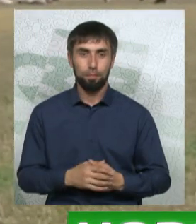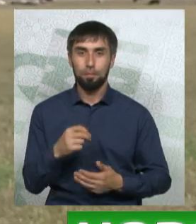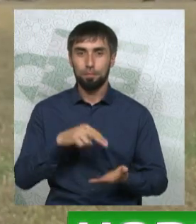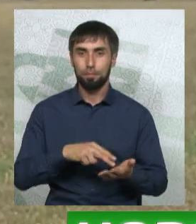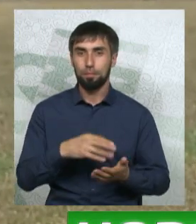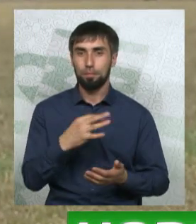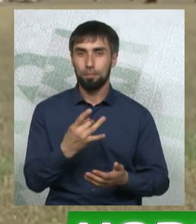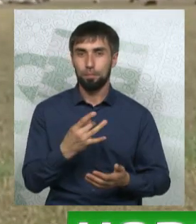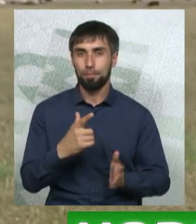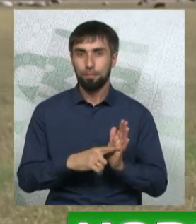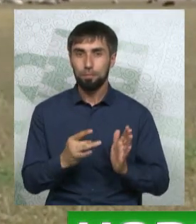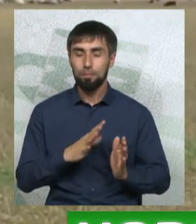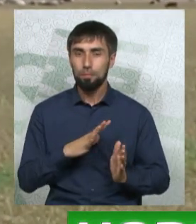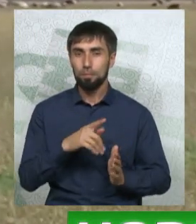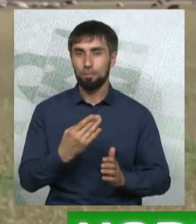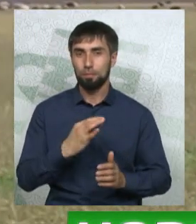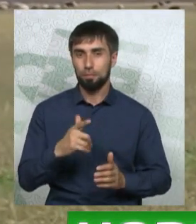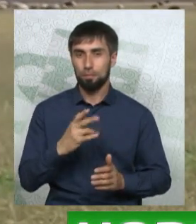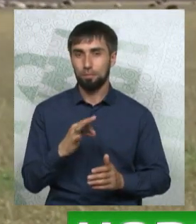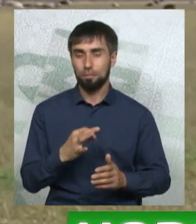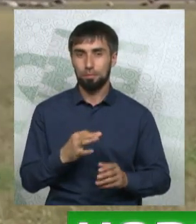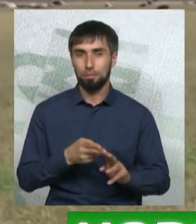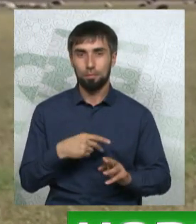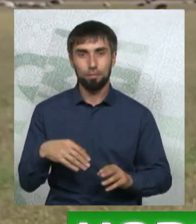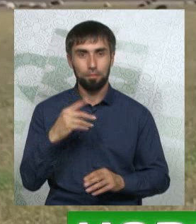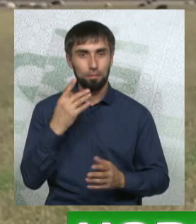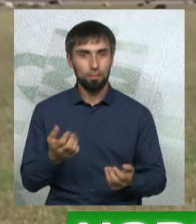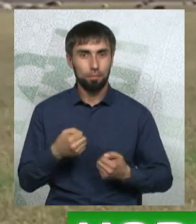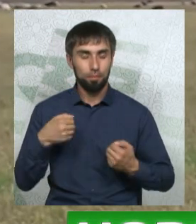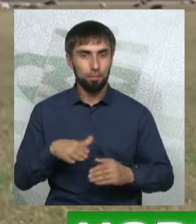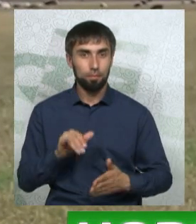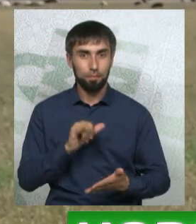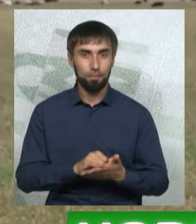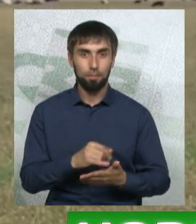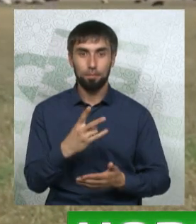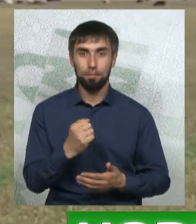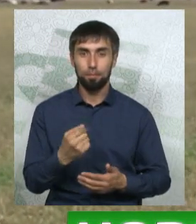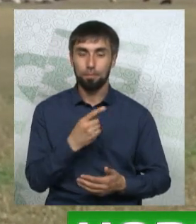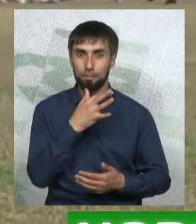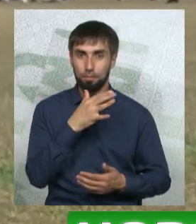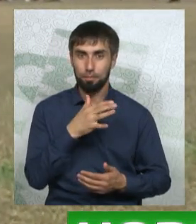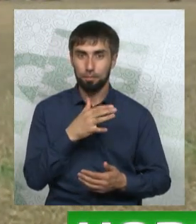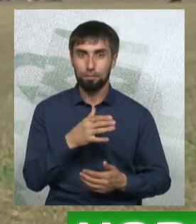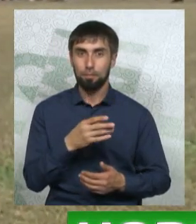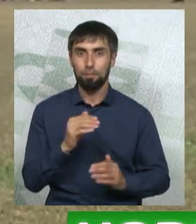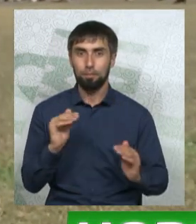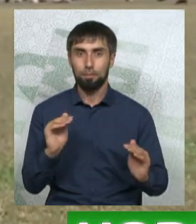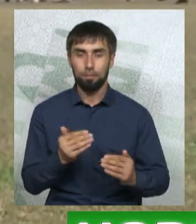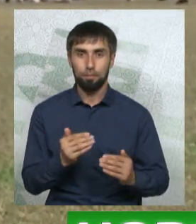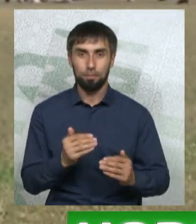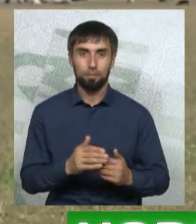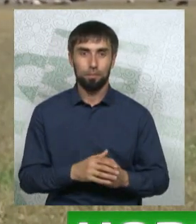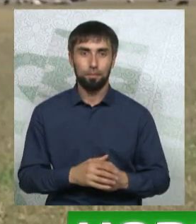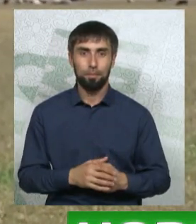5 рублей, 7 рублей, то не дают. Мы приняли решение поставить на первый мне хотя бы минимально, вот